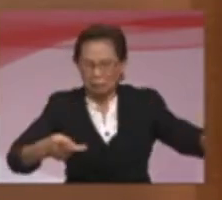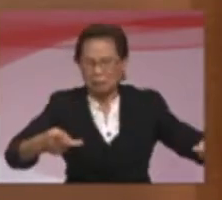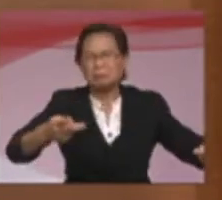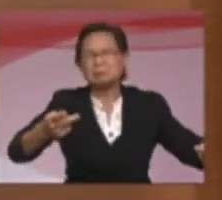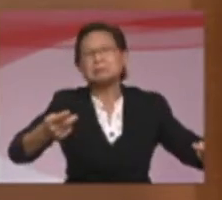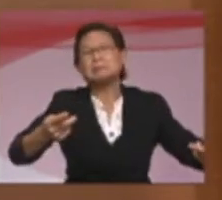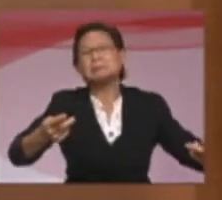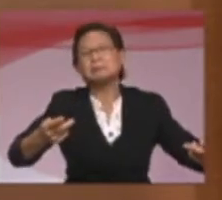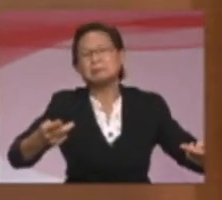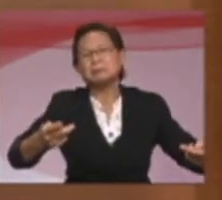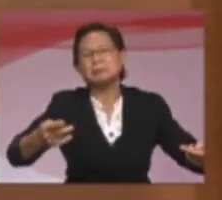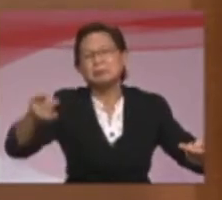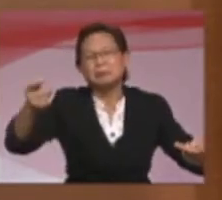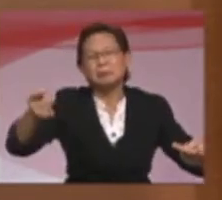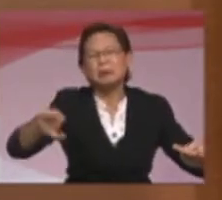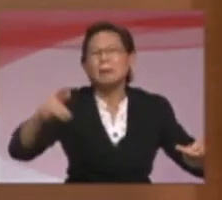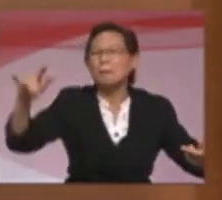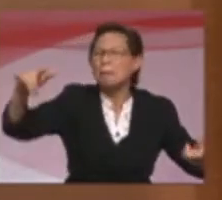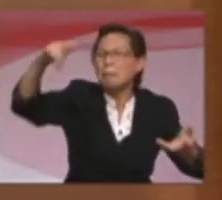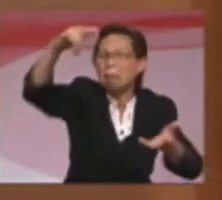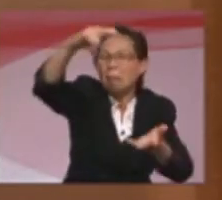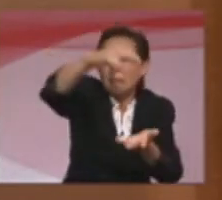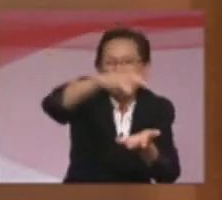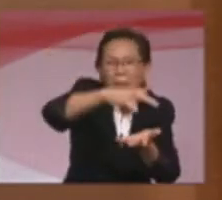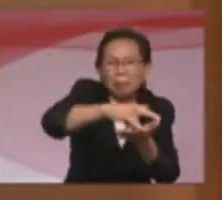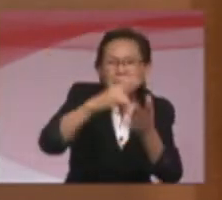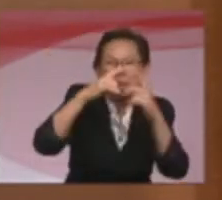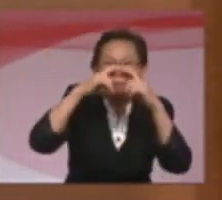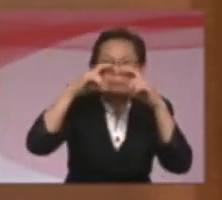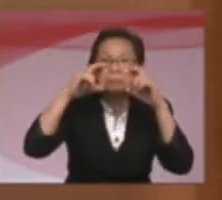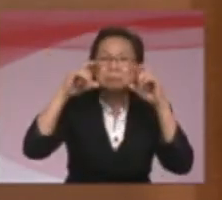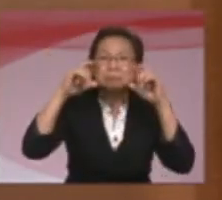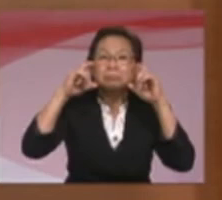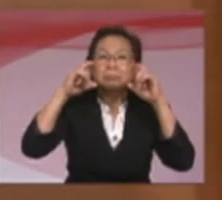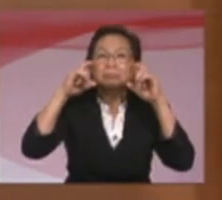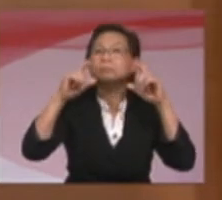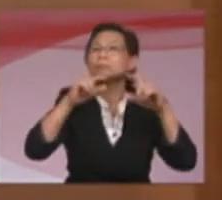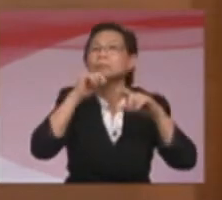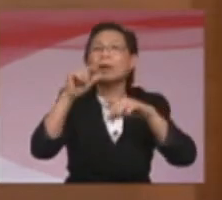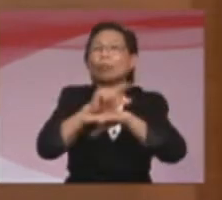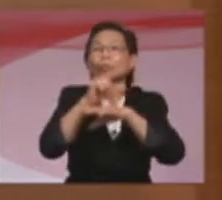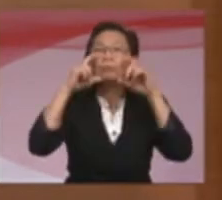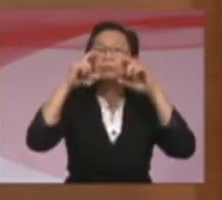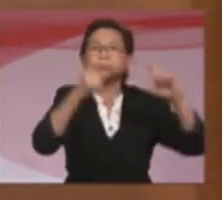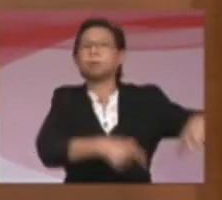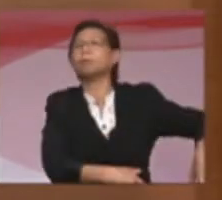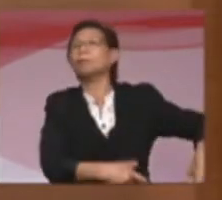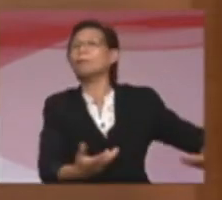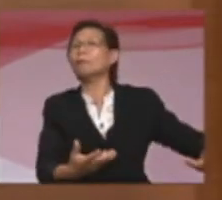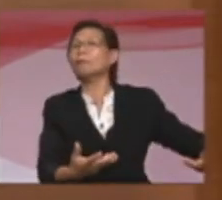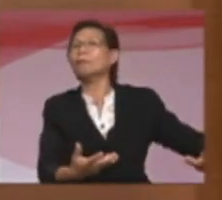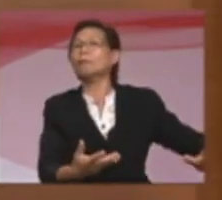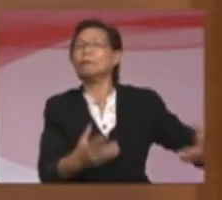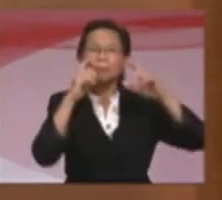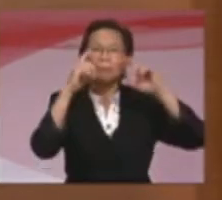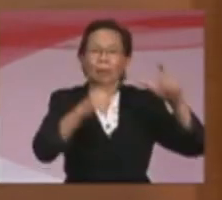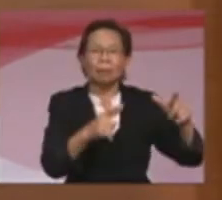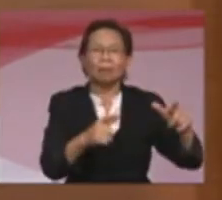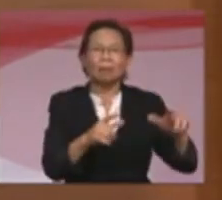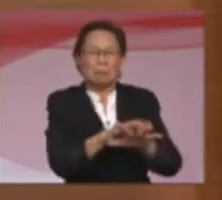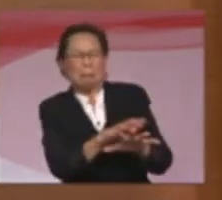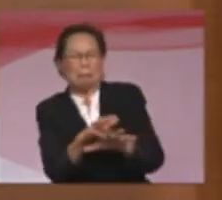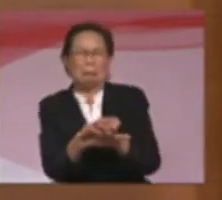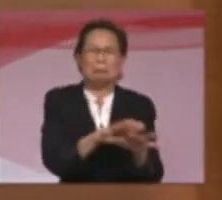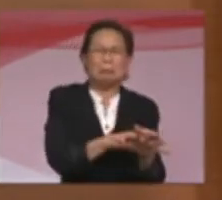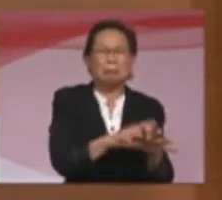awam, termasuk di dalam pesawat, pelutup muka tidak lagi digunakan walaupun kedudukan mereka